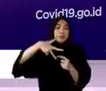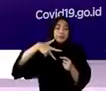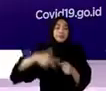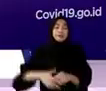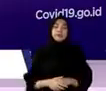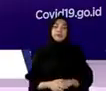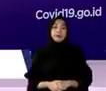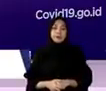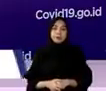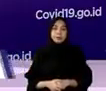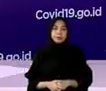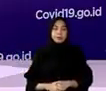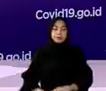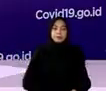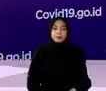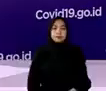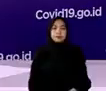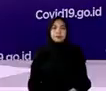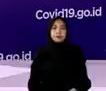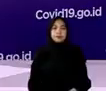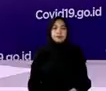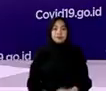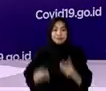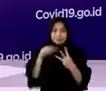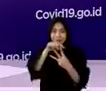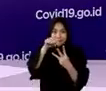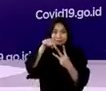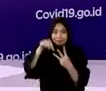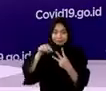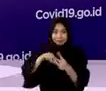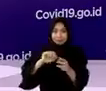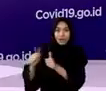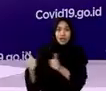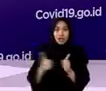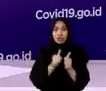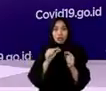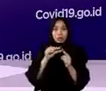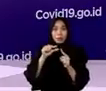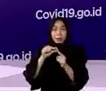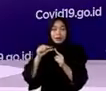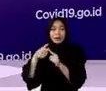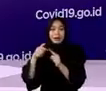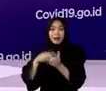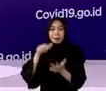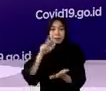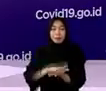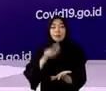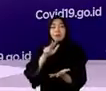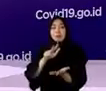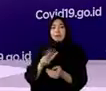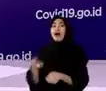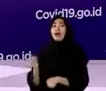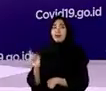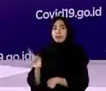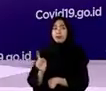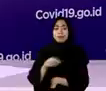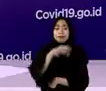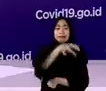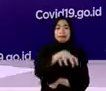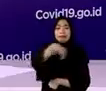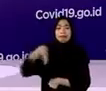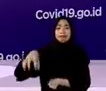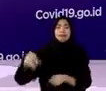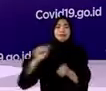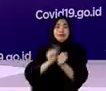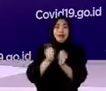Selatan. Masuknya 3 provinsi ini ke dalam wilayah yang ikut menjalankan PPKM Mikro karena kasus aktif yang